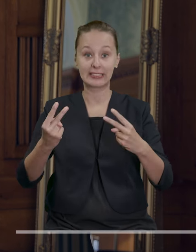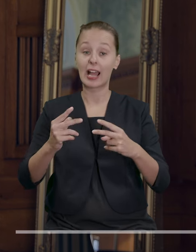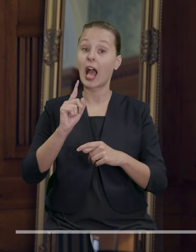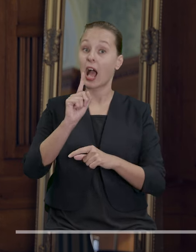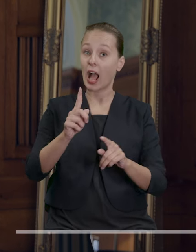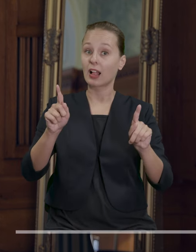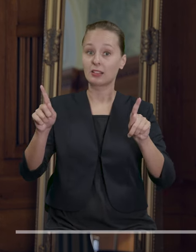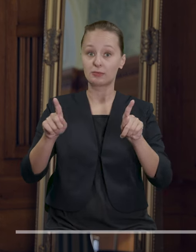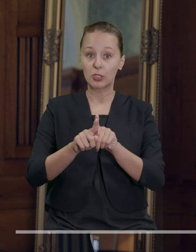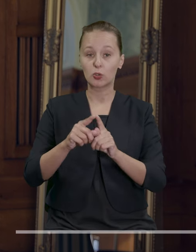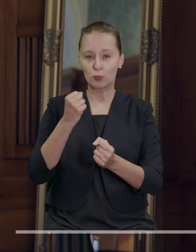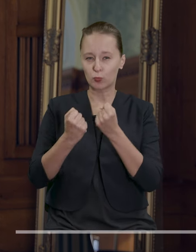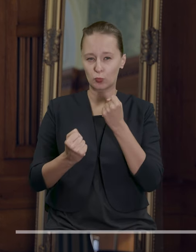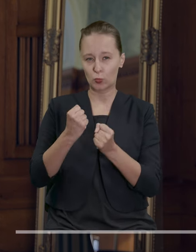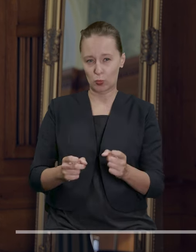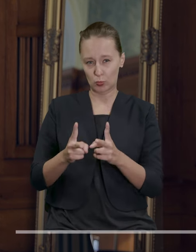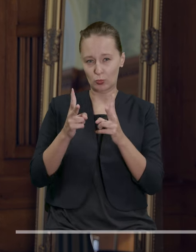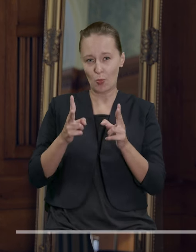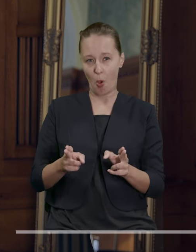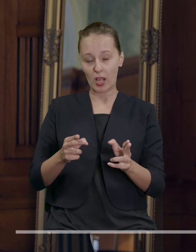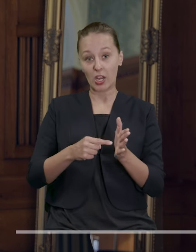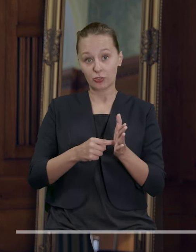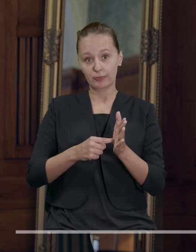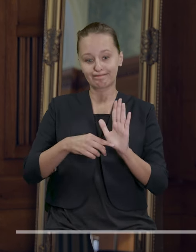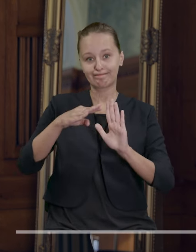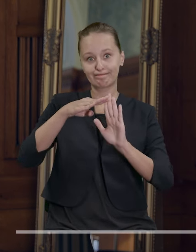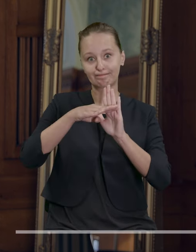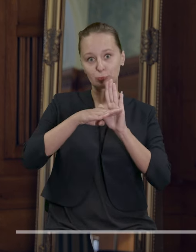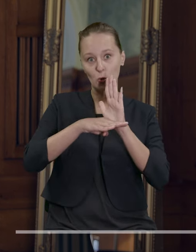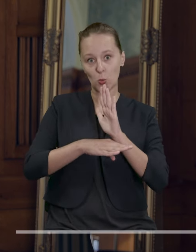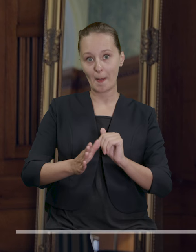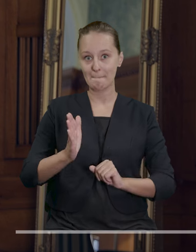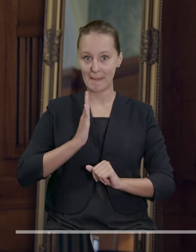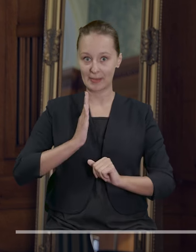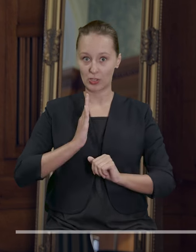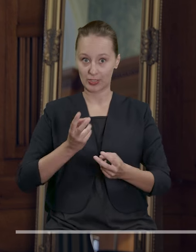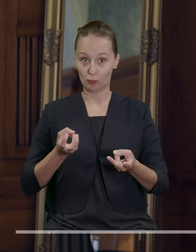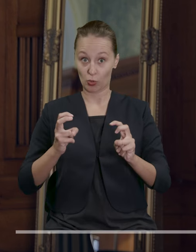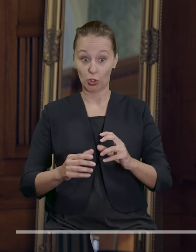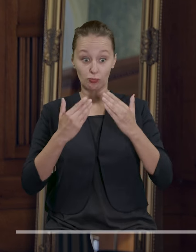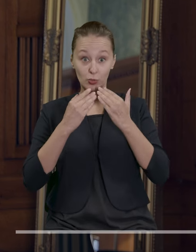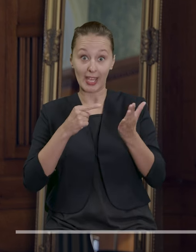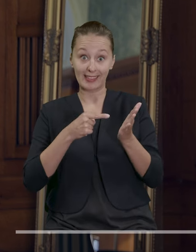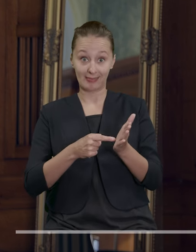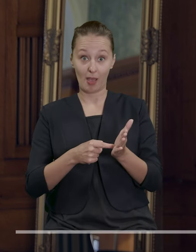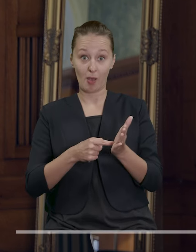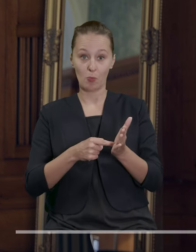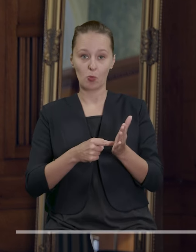ale jednocześnie też w tych trudnych czasach wypracowaliśmy procedury bezpieczeństwa, które pozwoliły